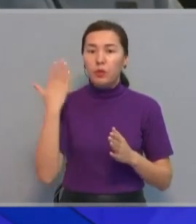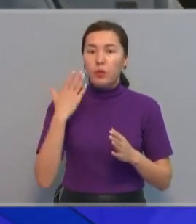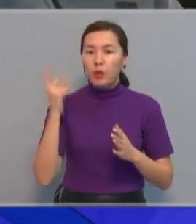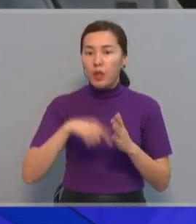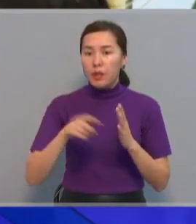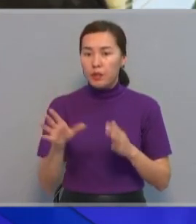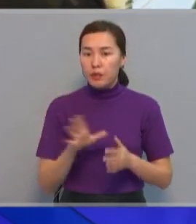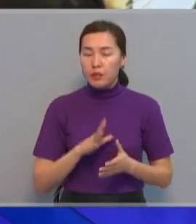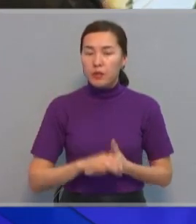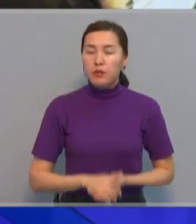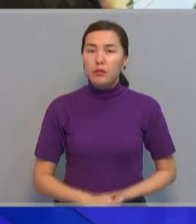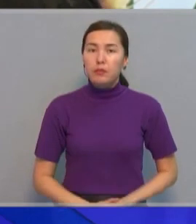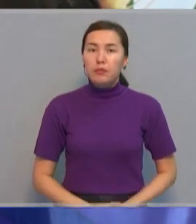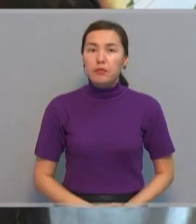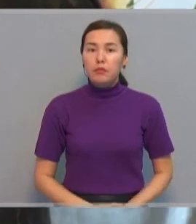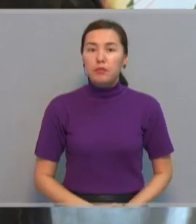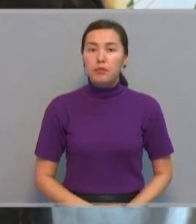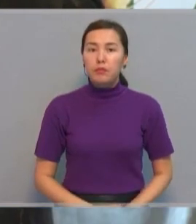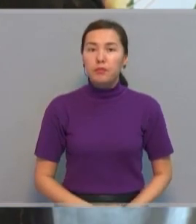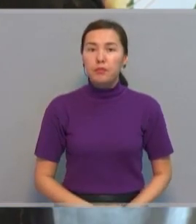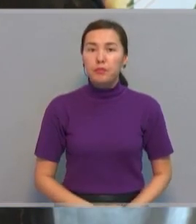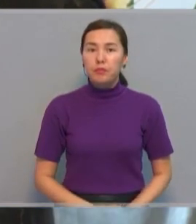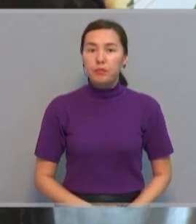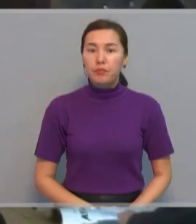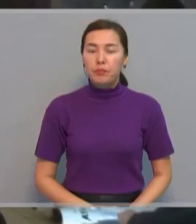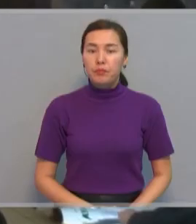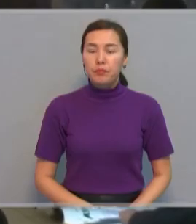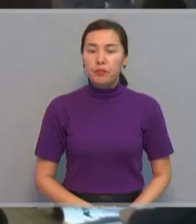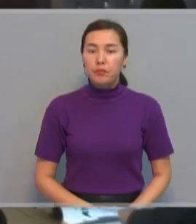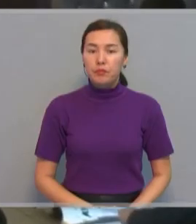бекітіліп отыр. Айдана Қуаныш қызы, Талғат Елеубеков, Бақыт Байларов, жаңалықтар.